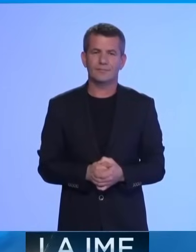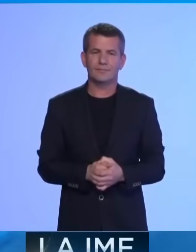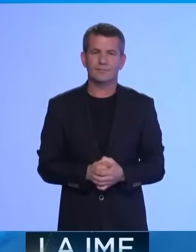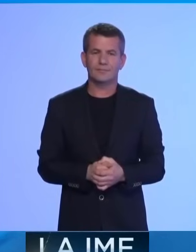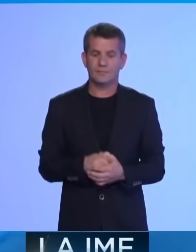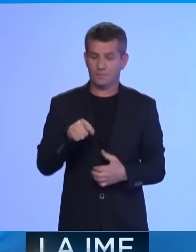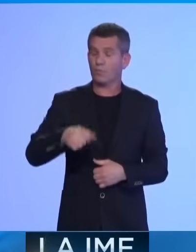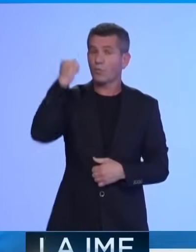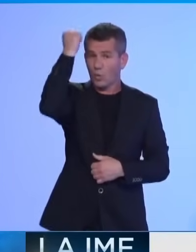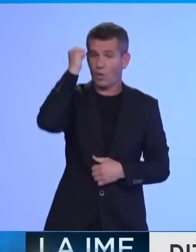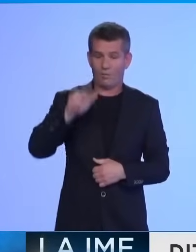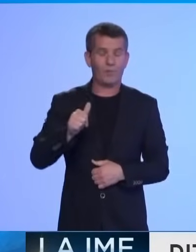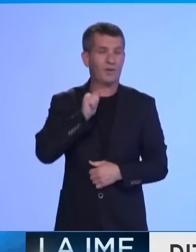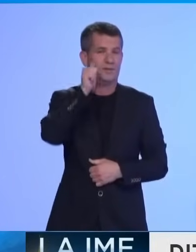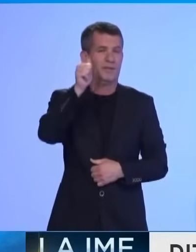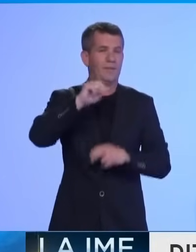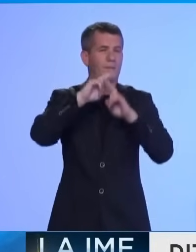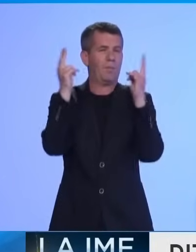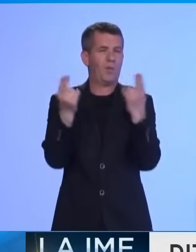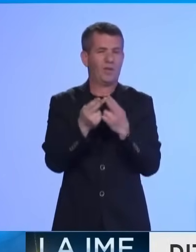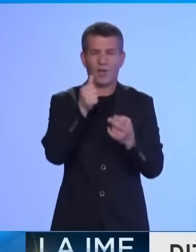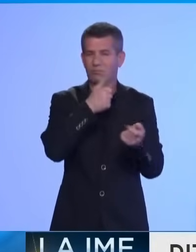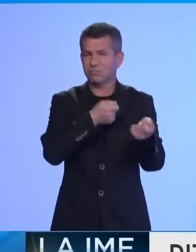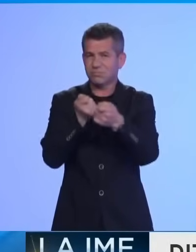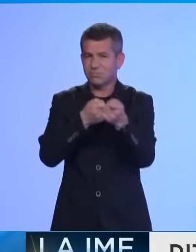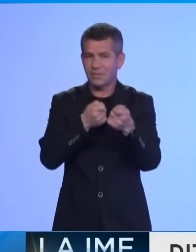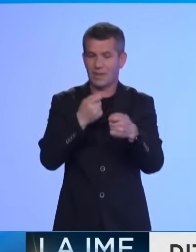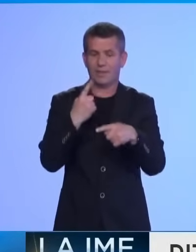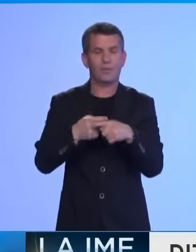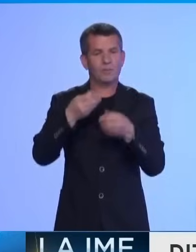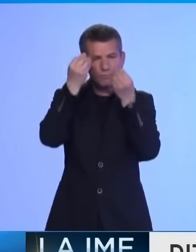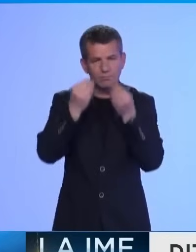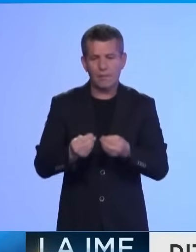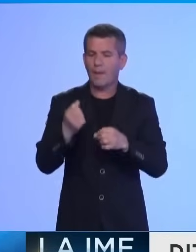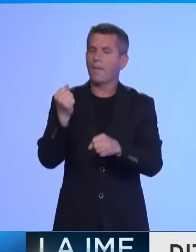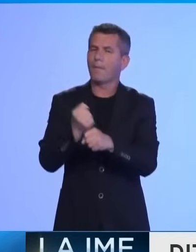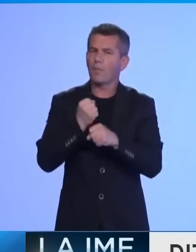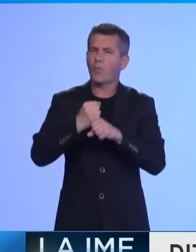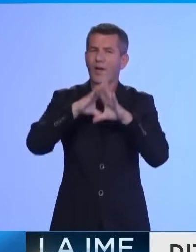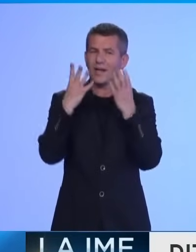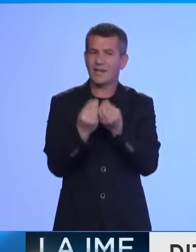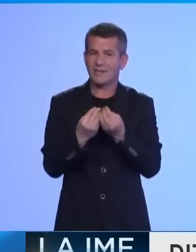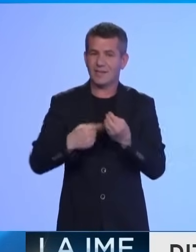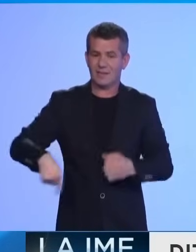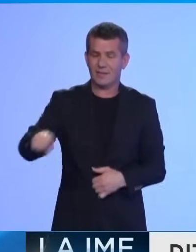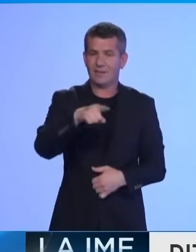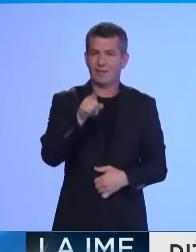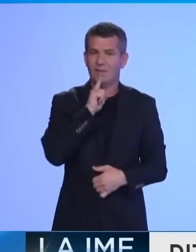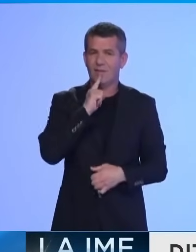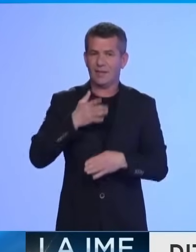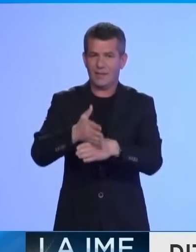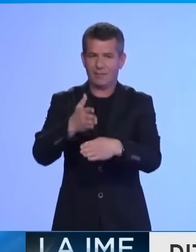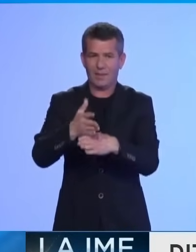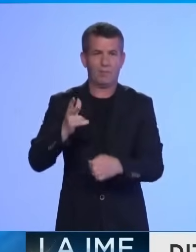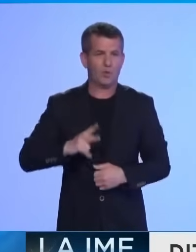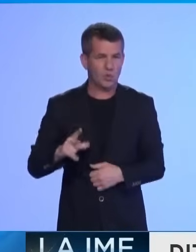Edhe në Kosovë shënua dita botërore e zjarrfikësve në shenjë të respektit për punën dhe sakrificën që bëjnë ata për të dalë në ndihmë qytetarëve